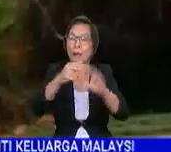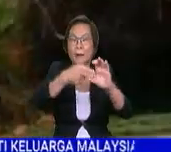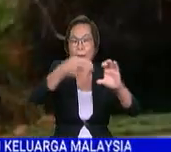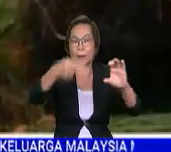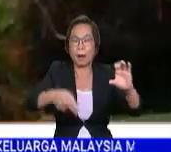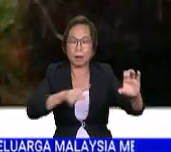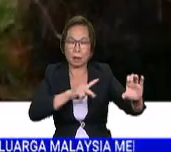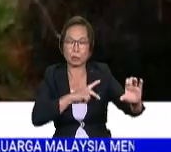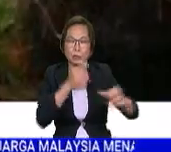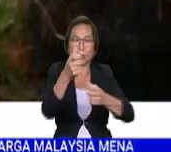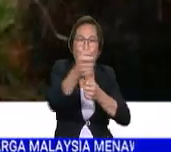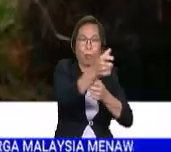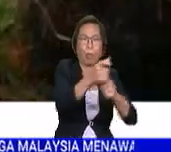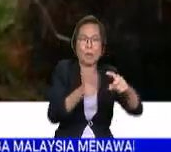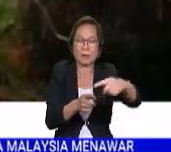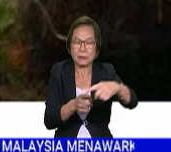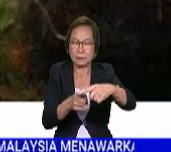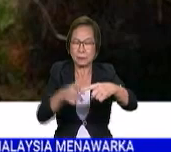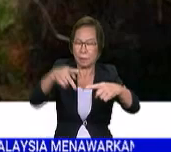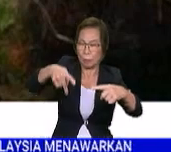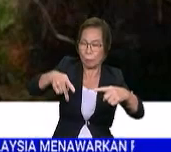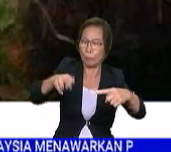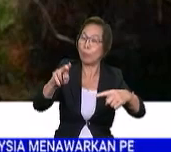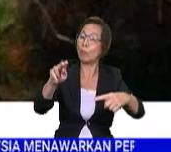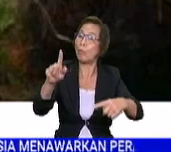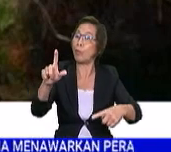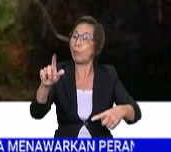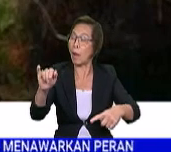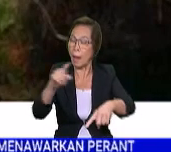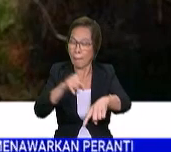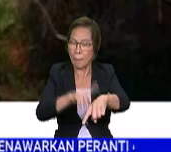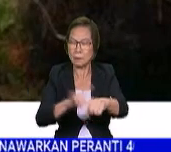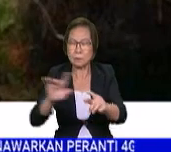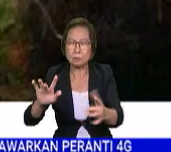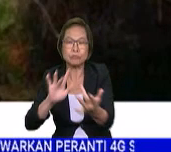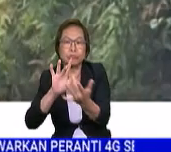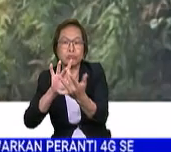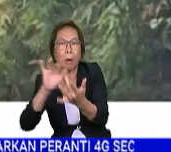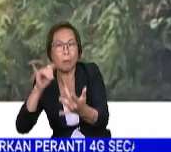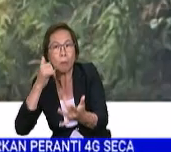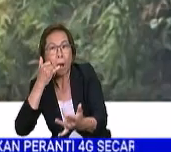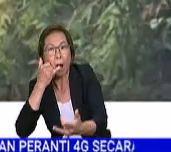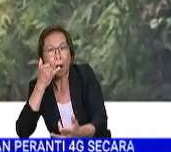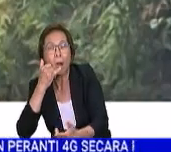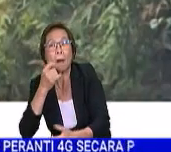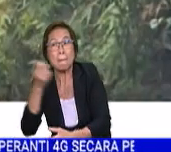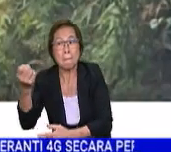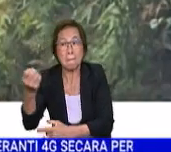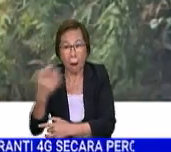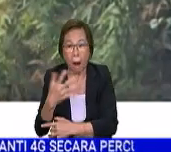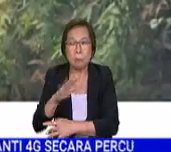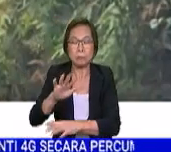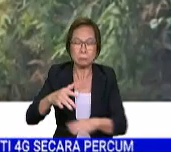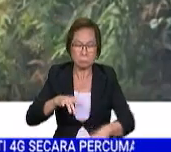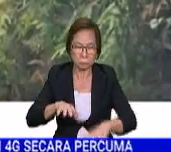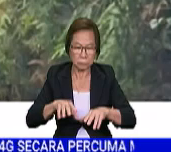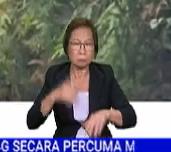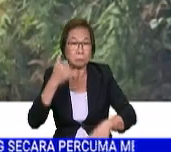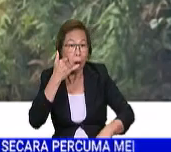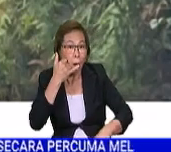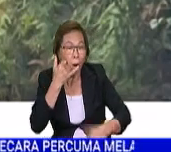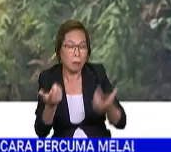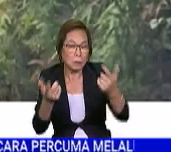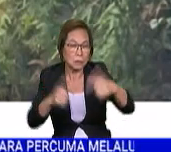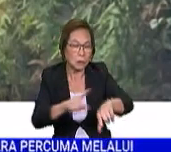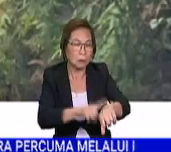Bomba dan Penyelamat Simpang Pulai, Shahrudin Tuan Ali, ketika dihubungi RTM Perak berkata pihaknya menerima panggilan mengenai kejadian